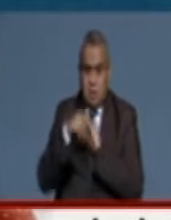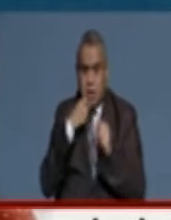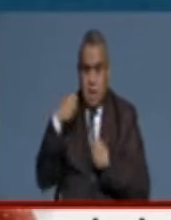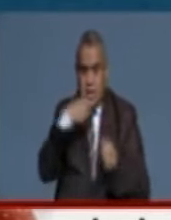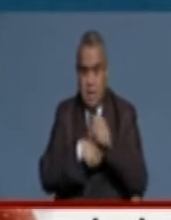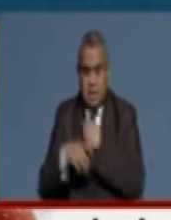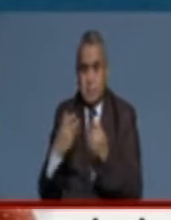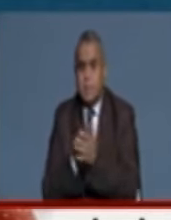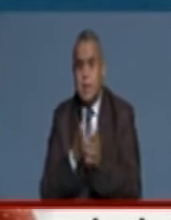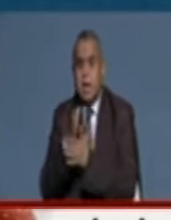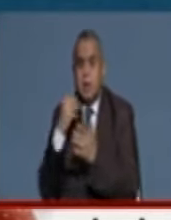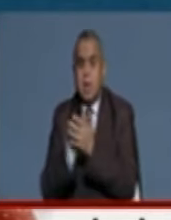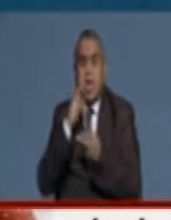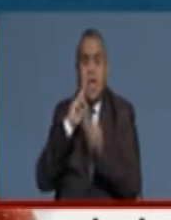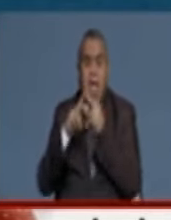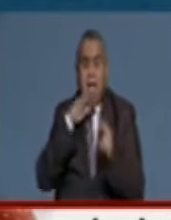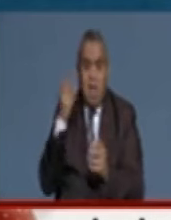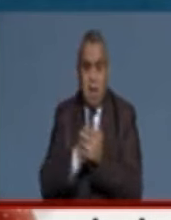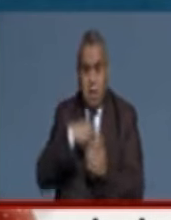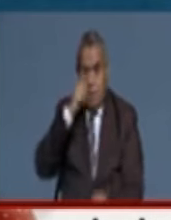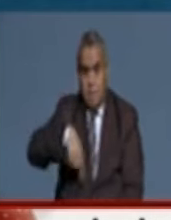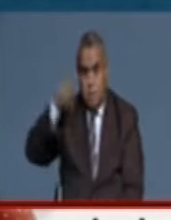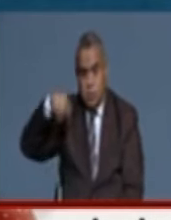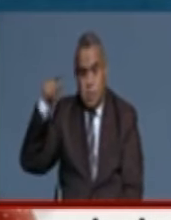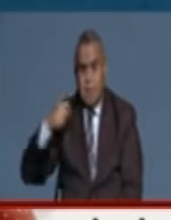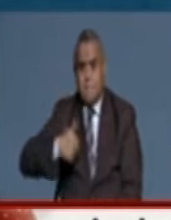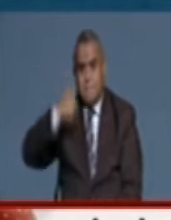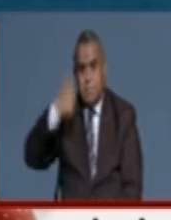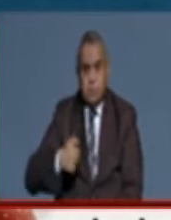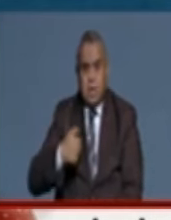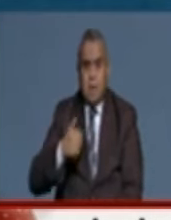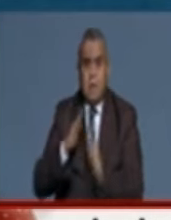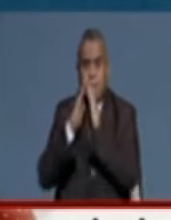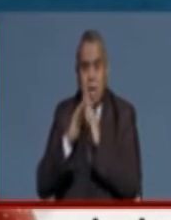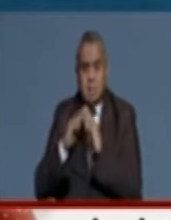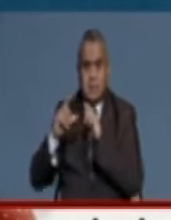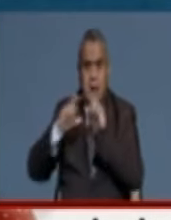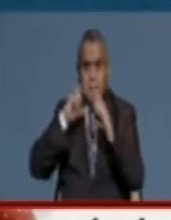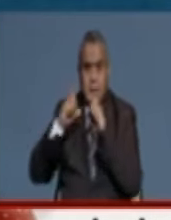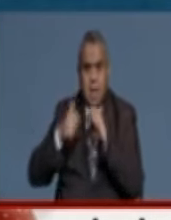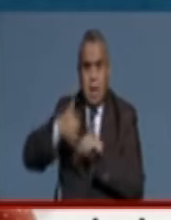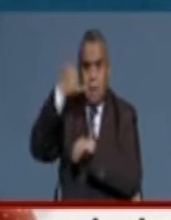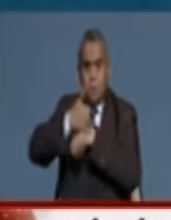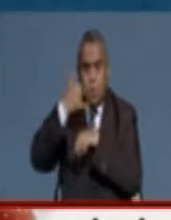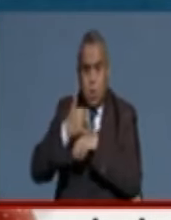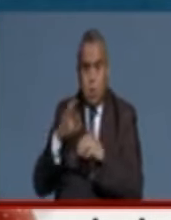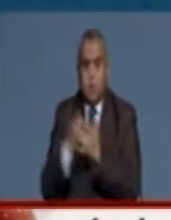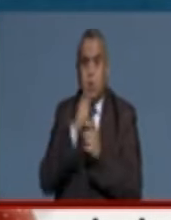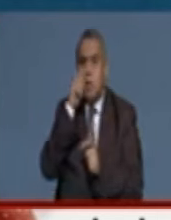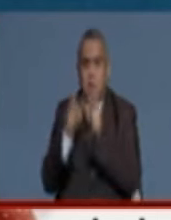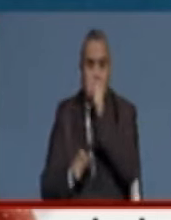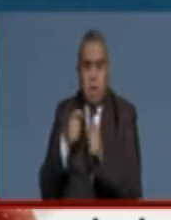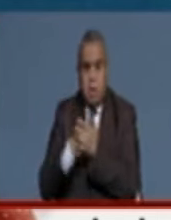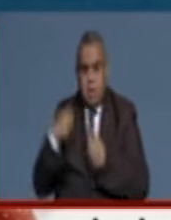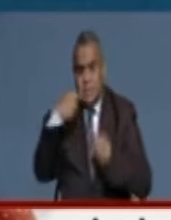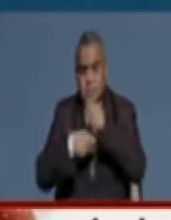هنا بندعو جميع المستثمرين، رجال الأعمال المصريين، البنوك المصرية والمؤسسات المالية وحتى الأفراد للاستثمار في